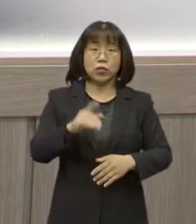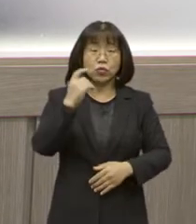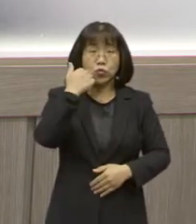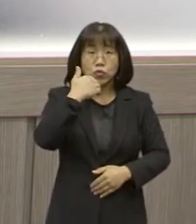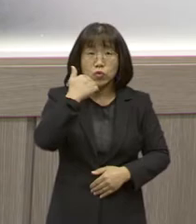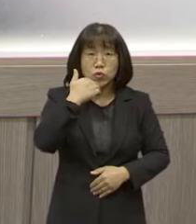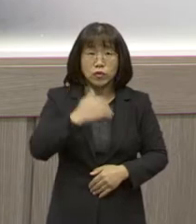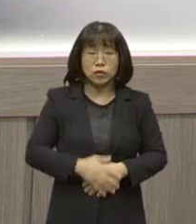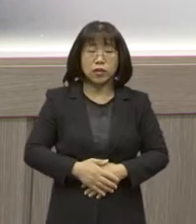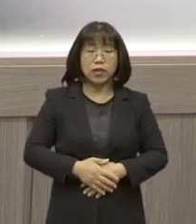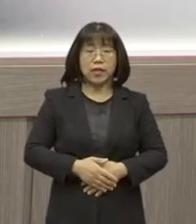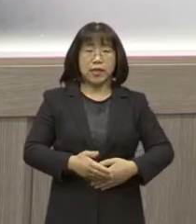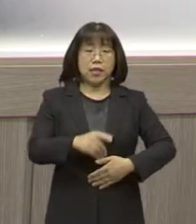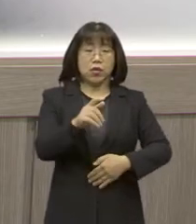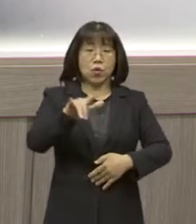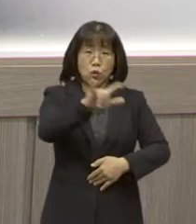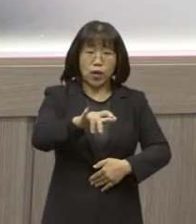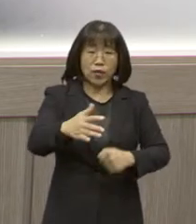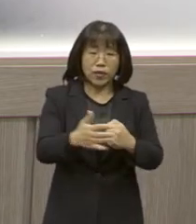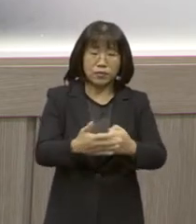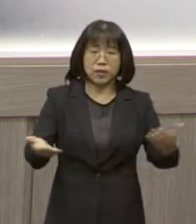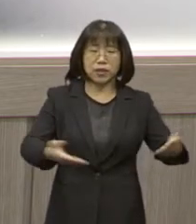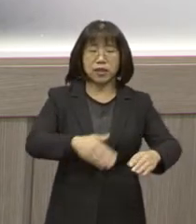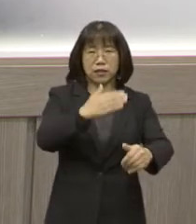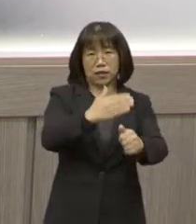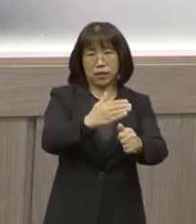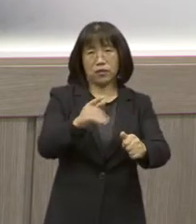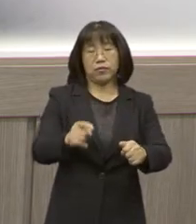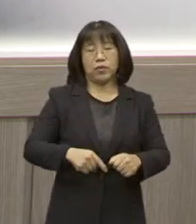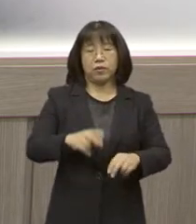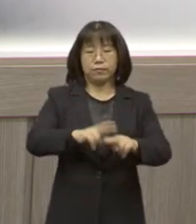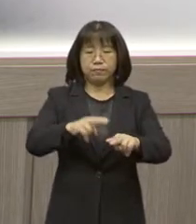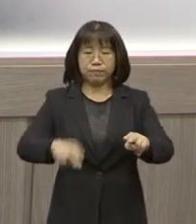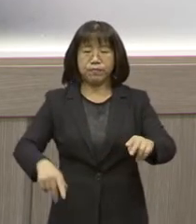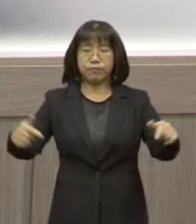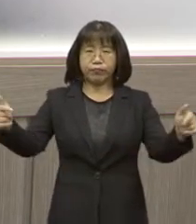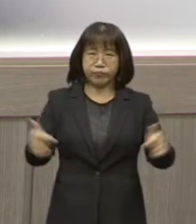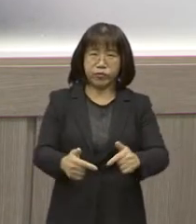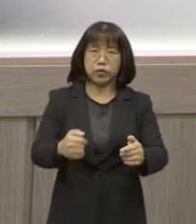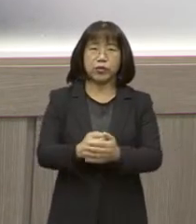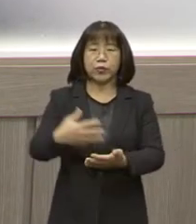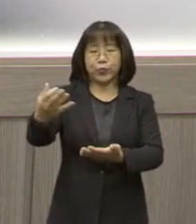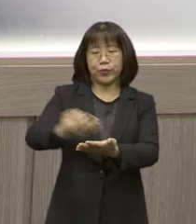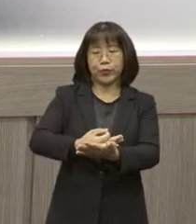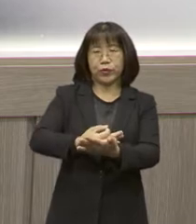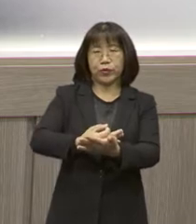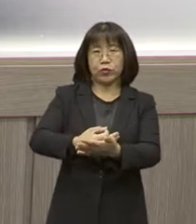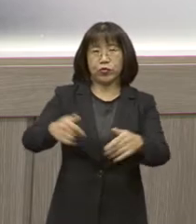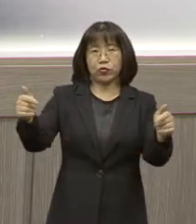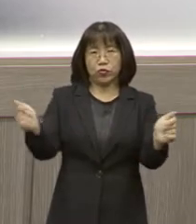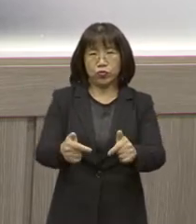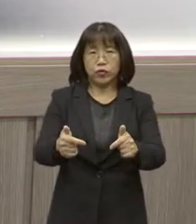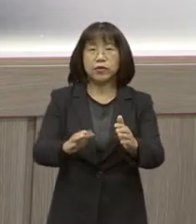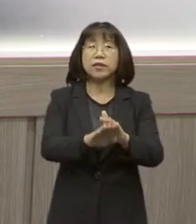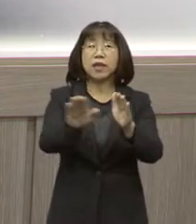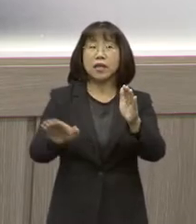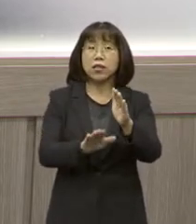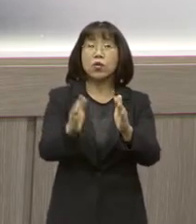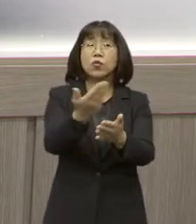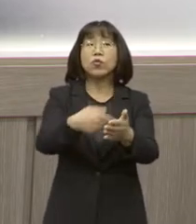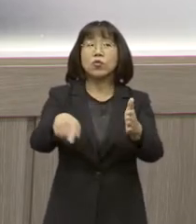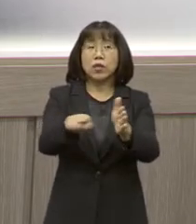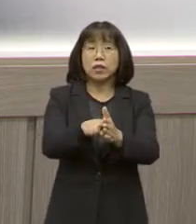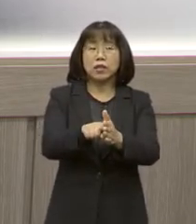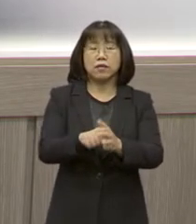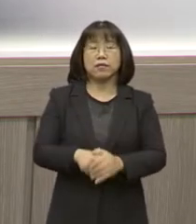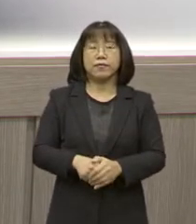대상은 코로나19에 따른 실직, 일자리 감소, 휴폐업 등으로 소득이 25% 이상 감소한 가구원이